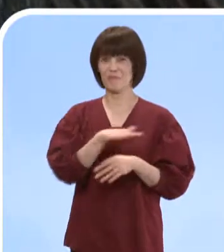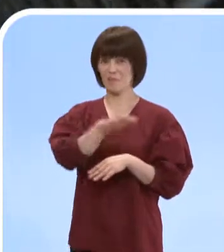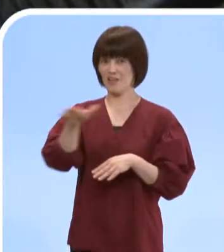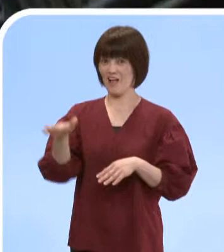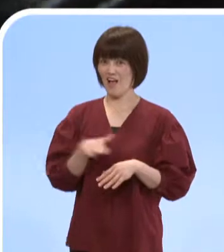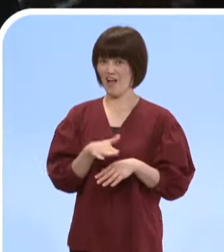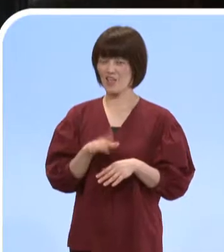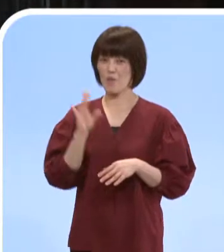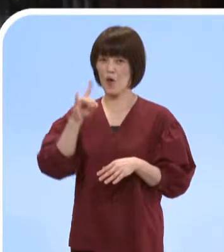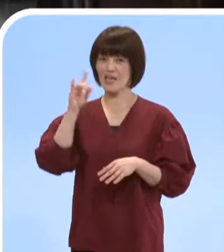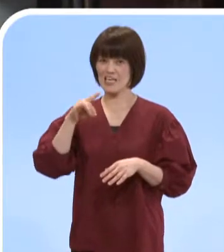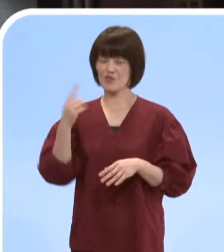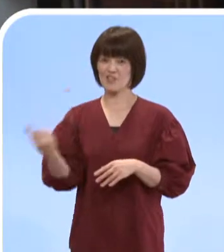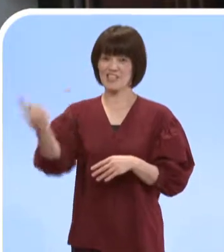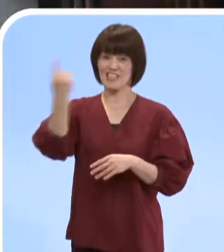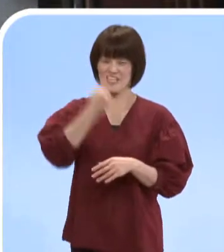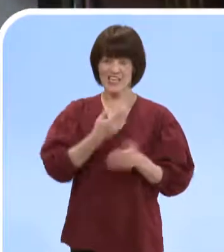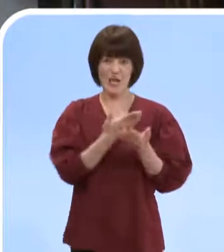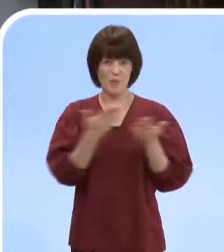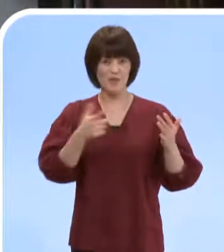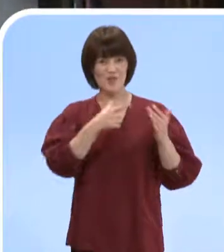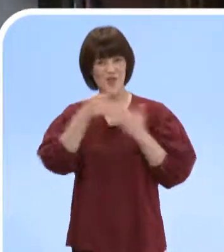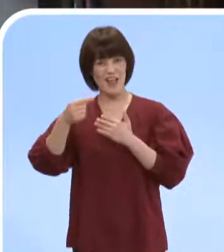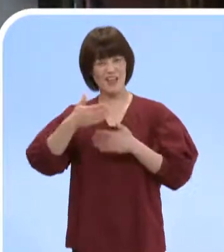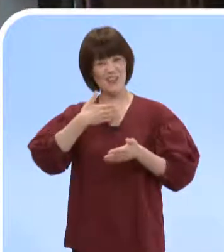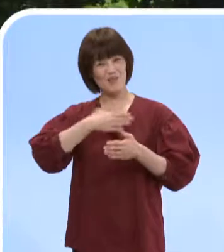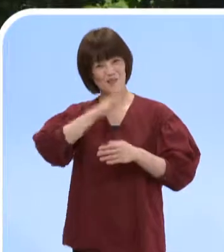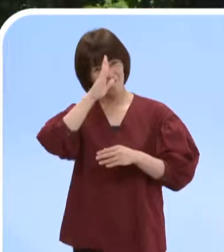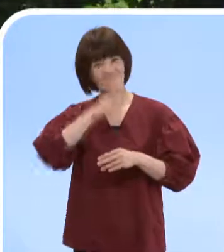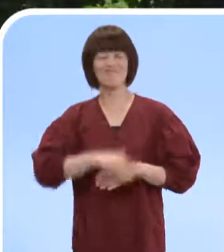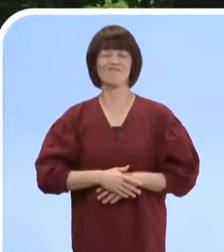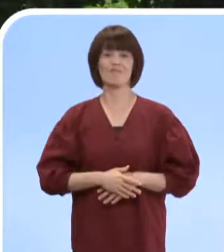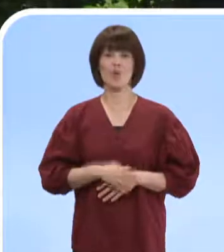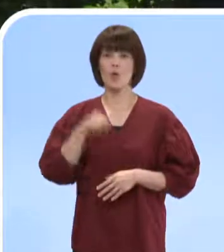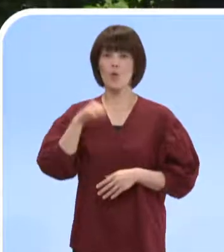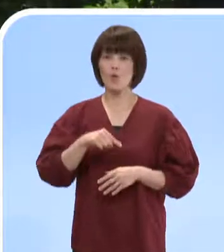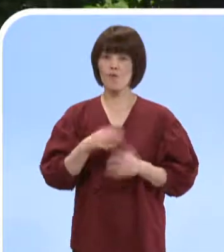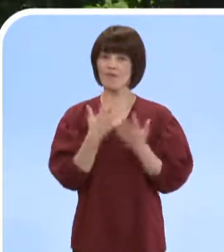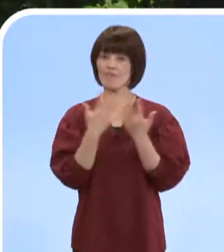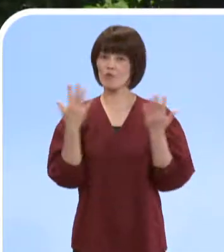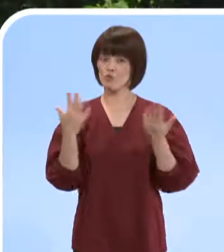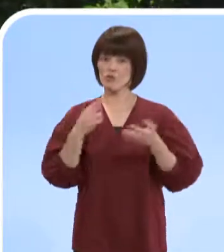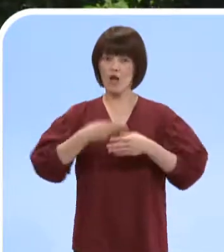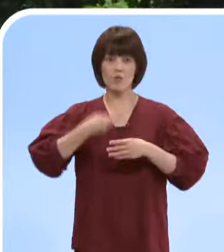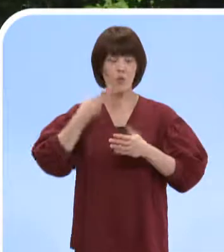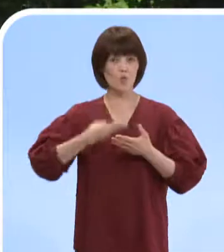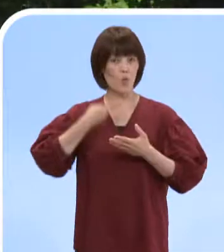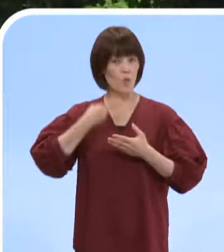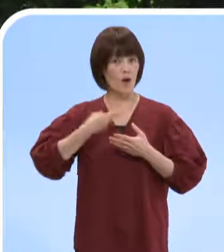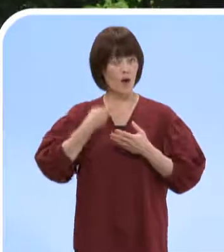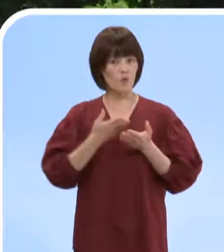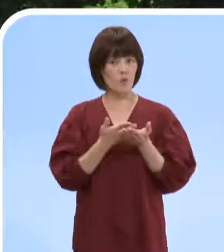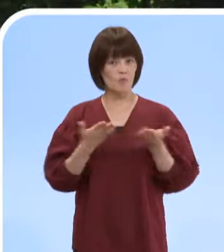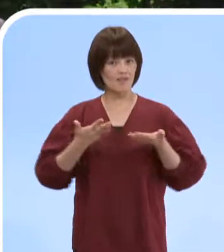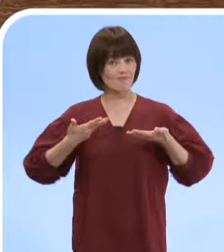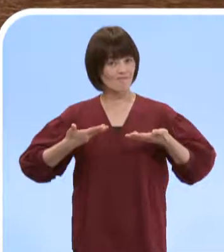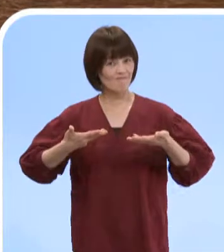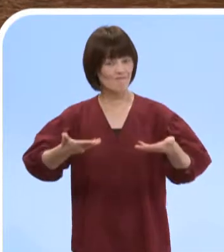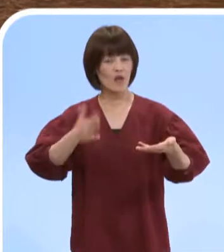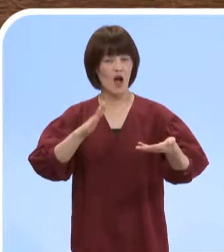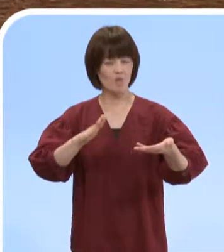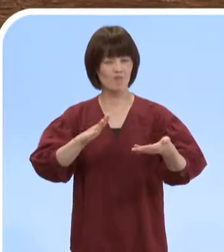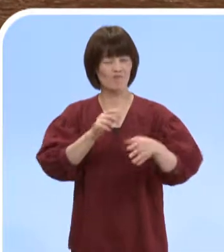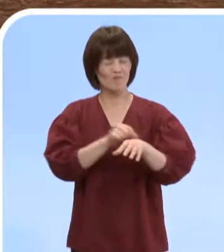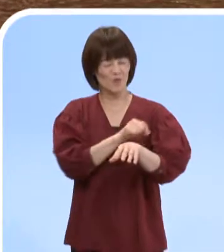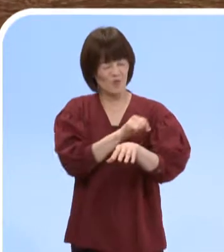皆さんが伊豆市に来て選んでください。伊豆市にはまだまだたくさんの蕎麦屋があり、その